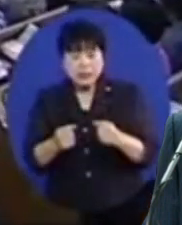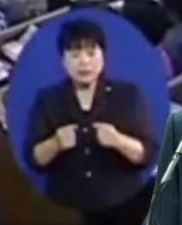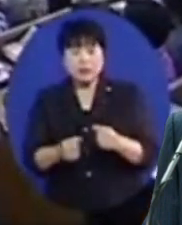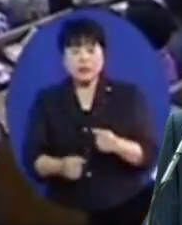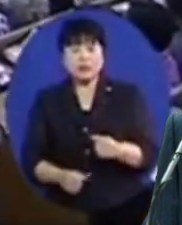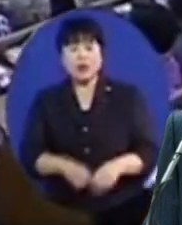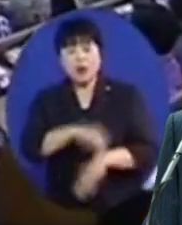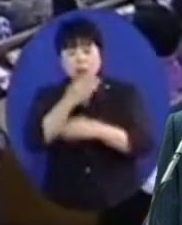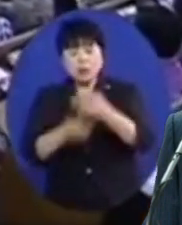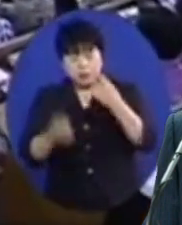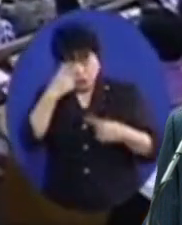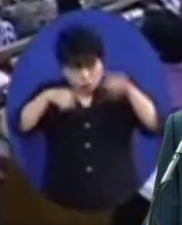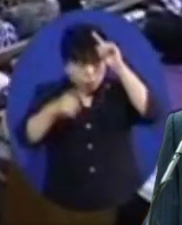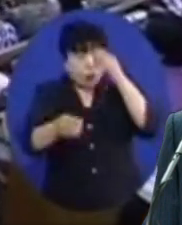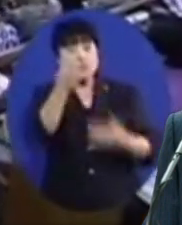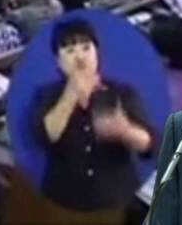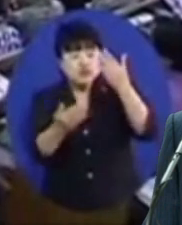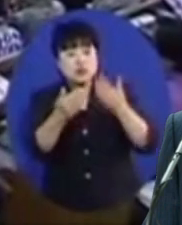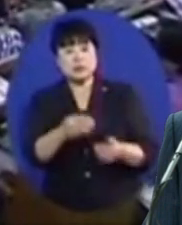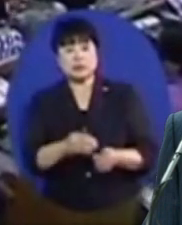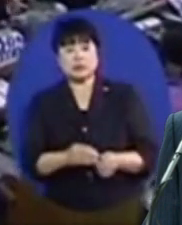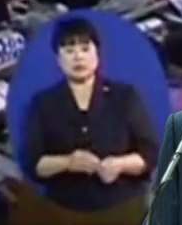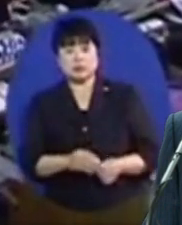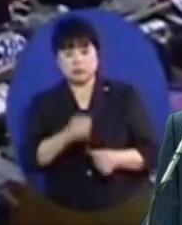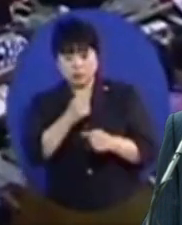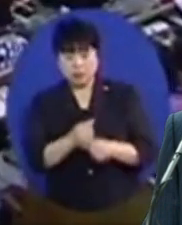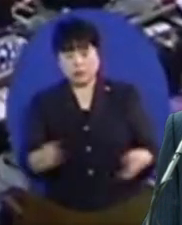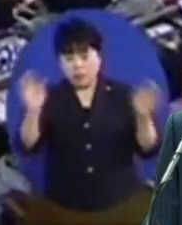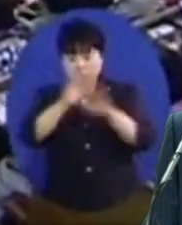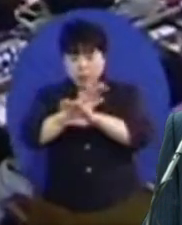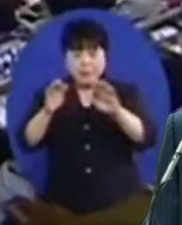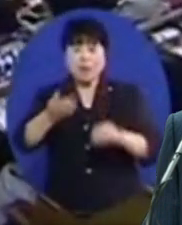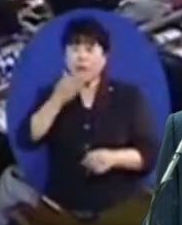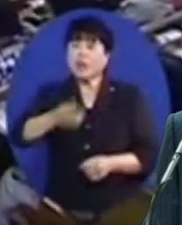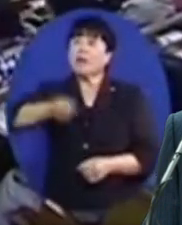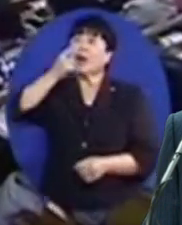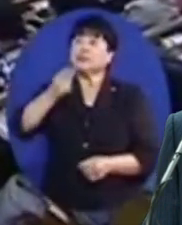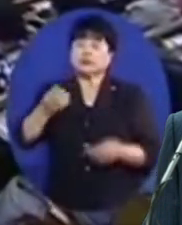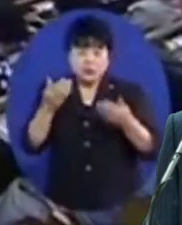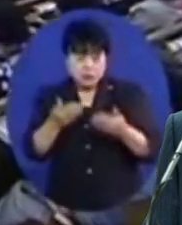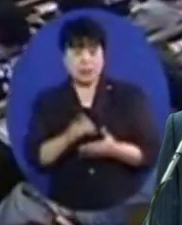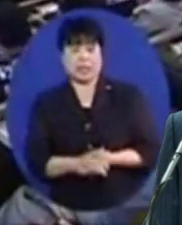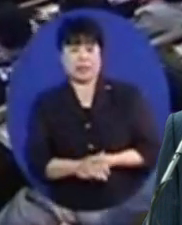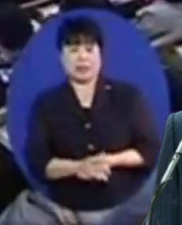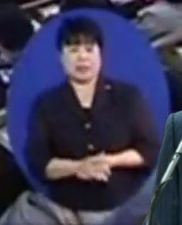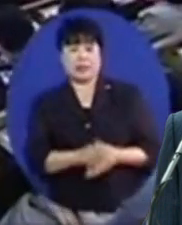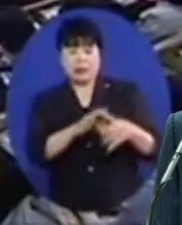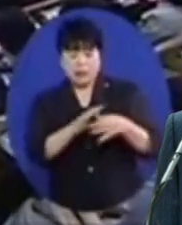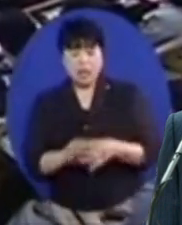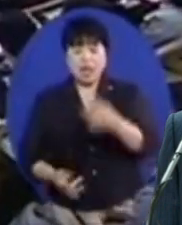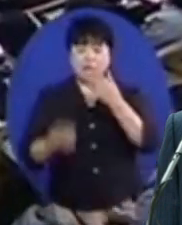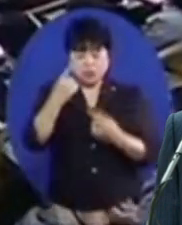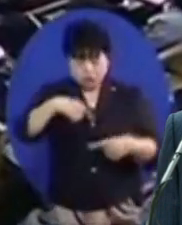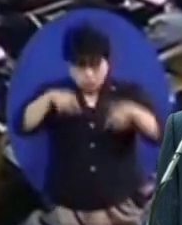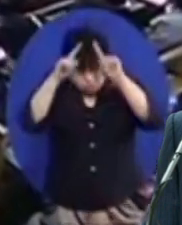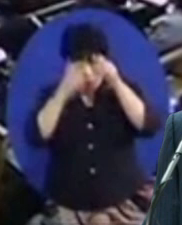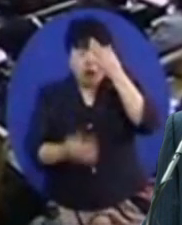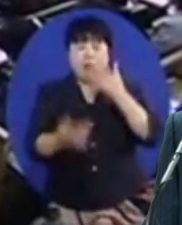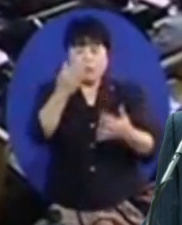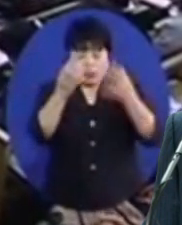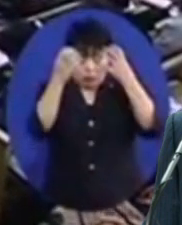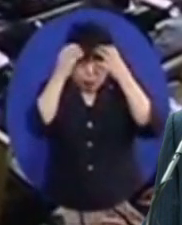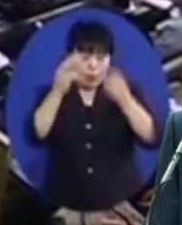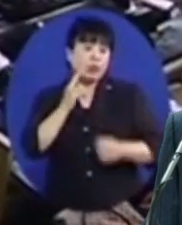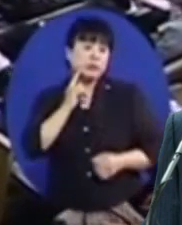전부를 지옥불로 태우는 것입니다. 자나 깨나 먹으나 마시나 일하나 지옥불에 불타는 고통을 당하는